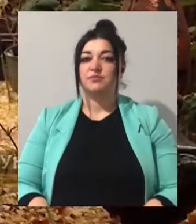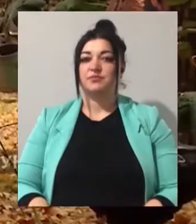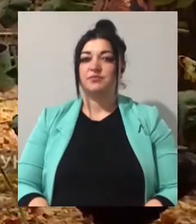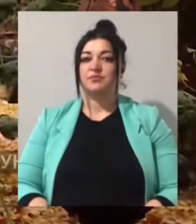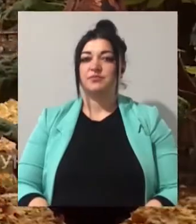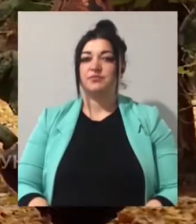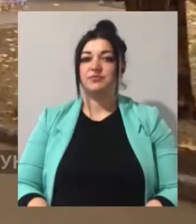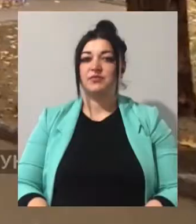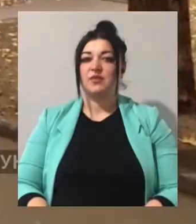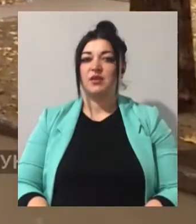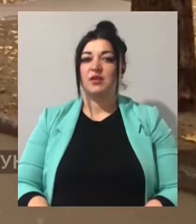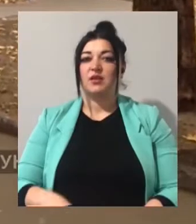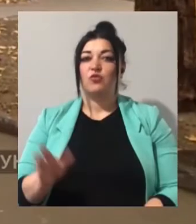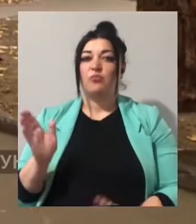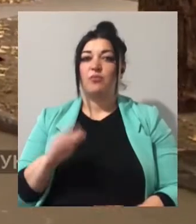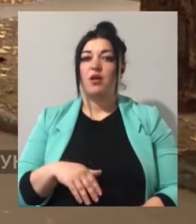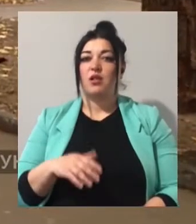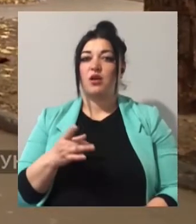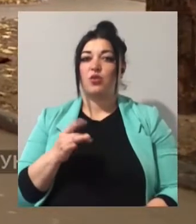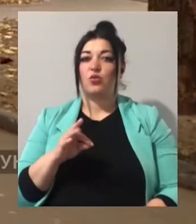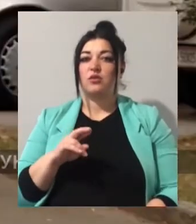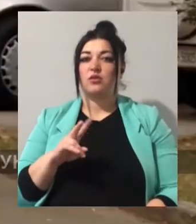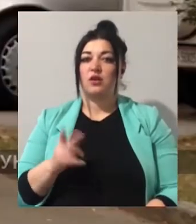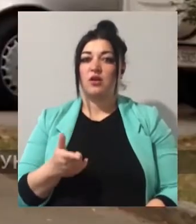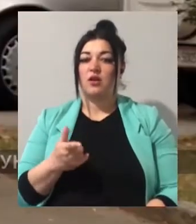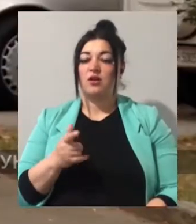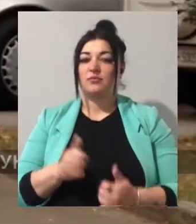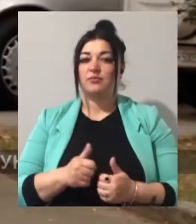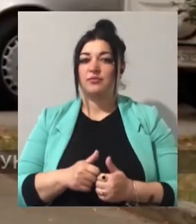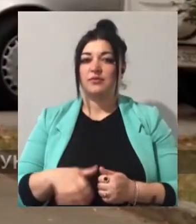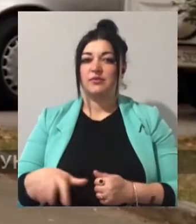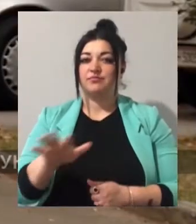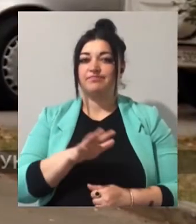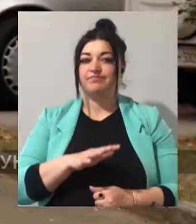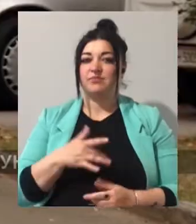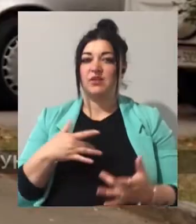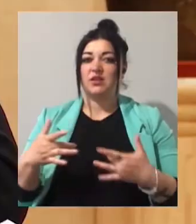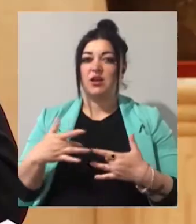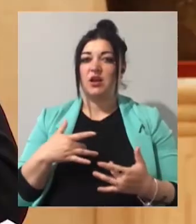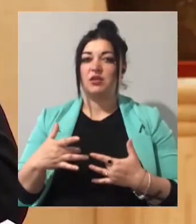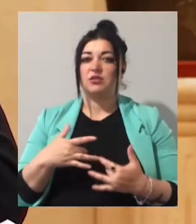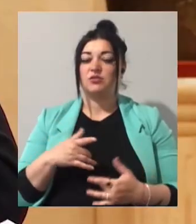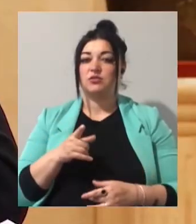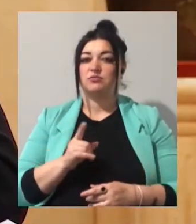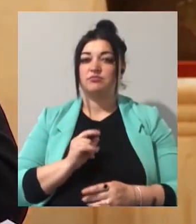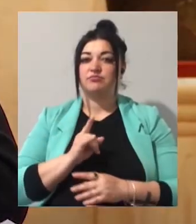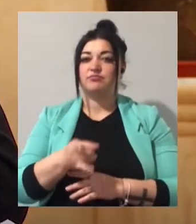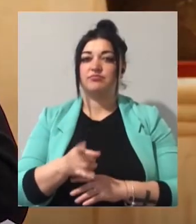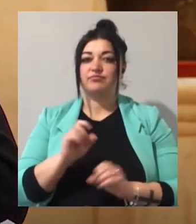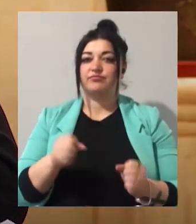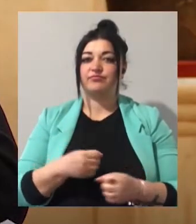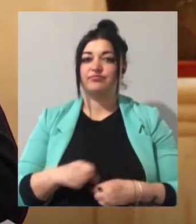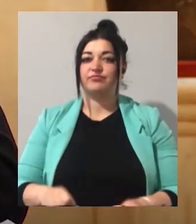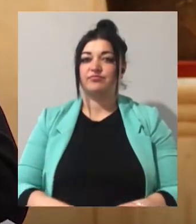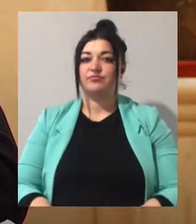Сквер Пале-Рояль, що біля оперного театру, стане пішохідною зоною. Автівки туди не заїжджатимуть. Коли будували дома, в тому числі